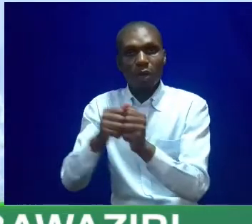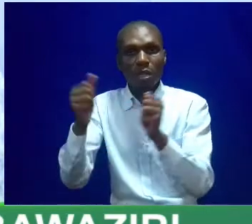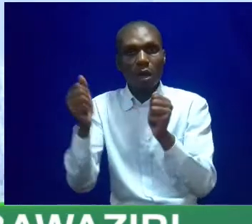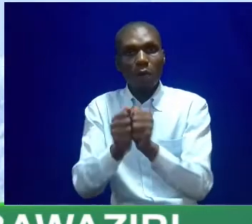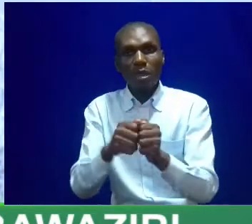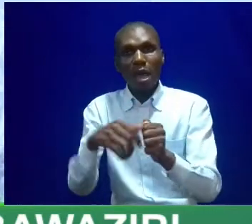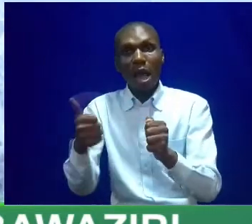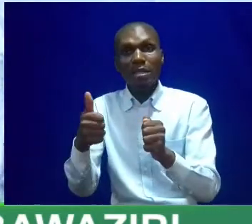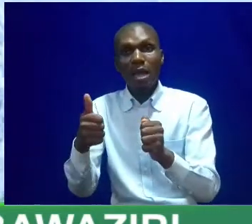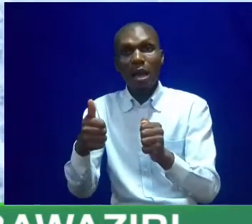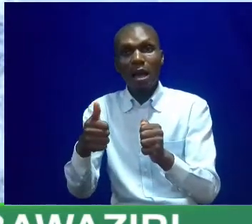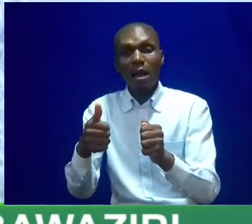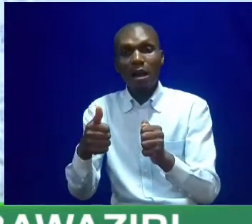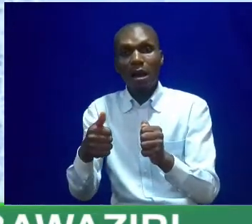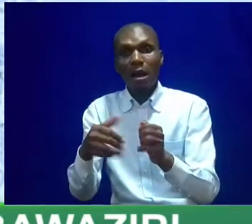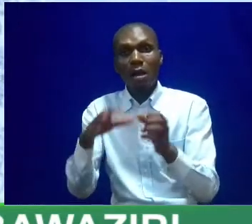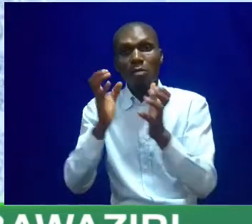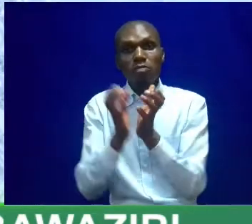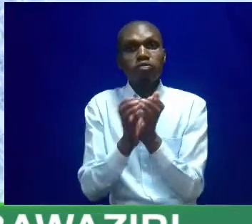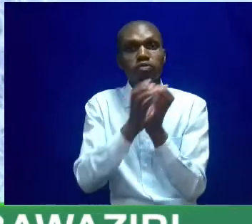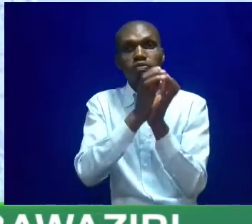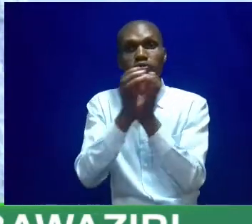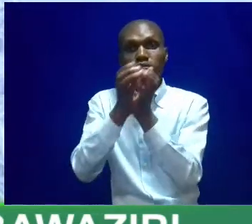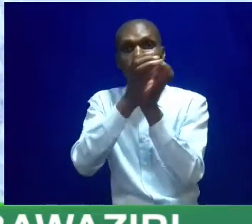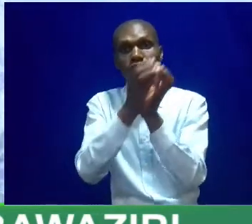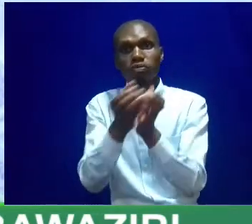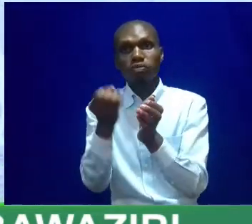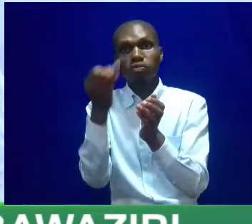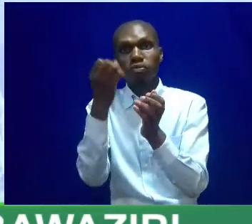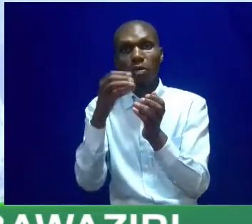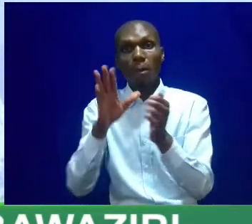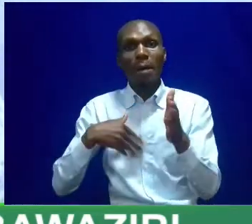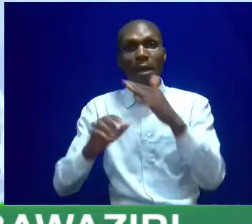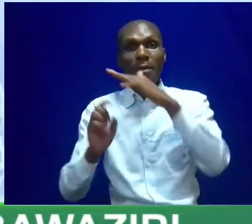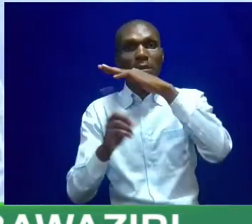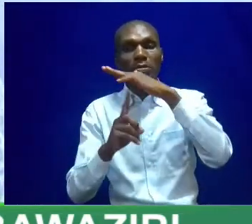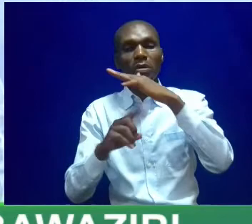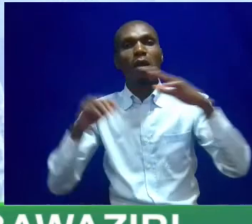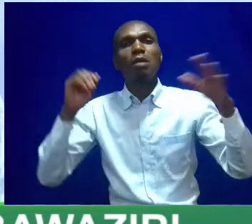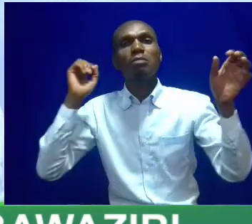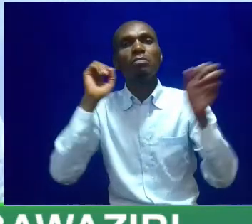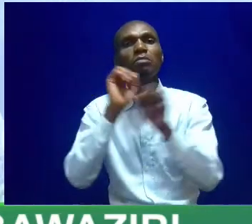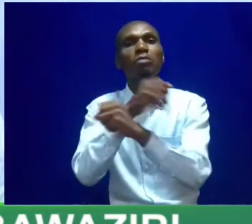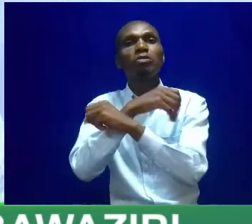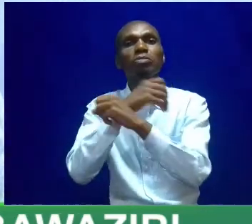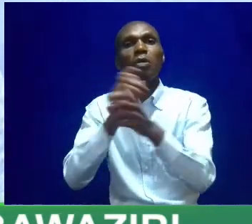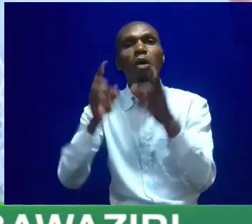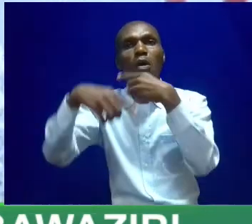mambo ya baharini ambayo iko kwa wizara yangu, haiwezi kufaulu bila barabara.